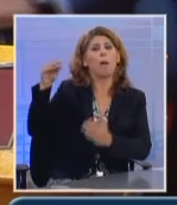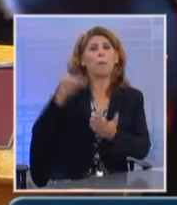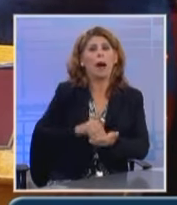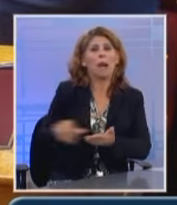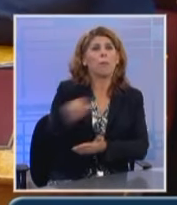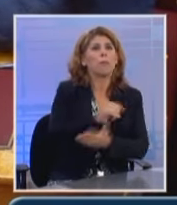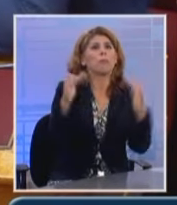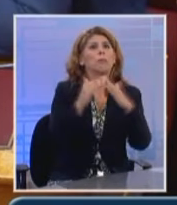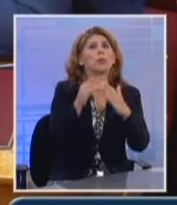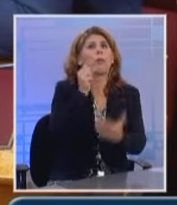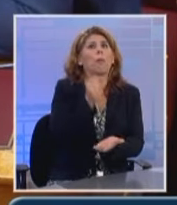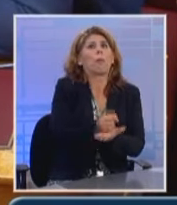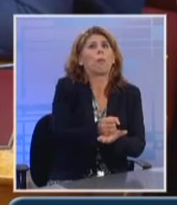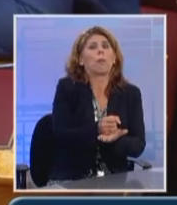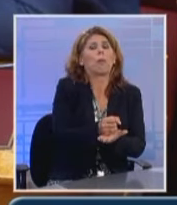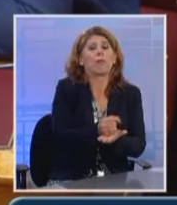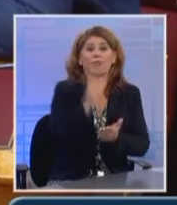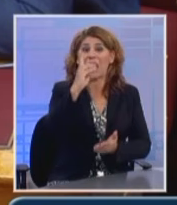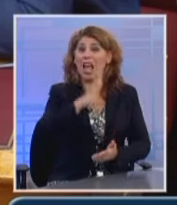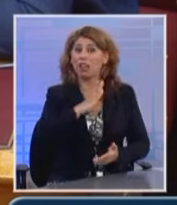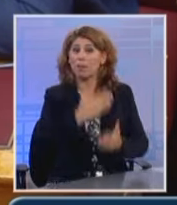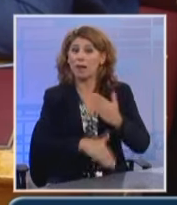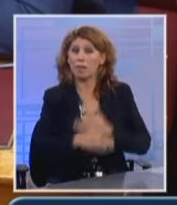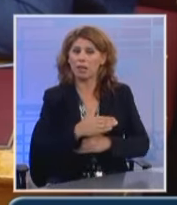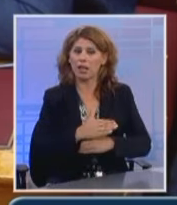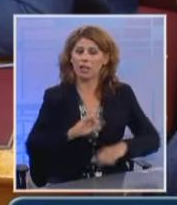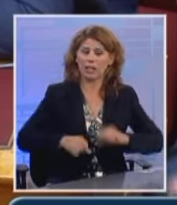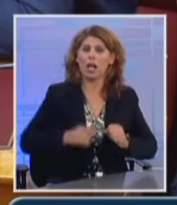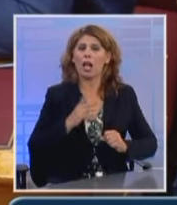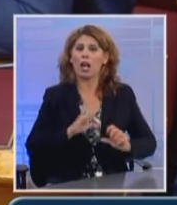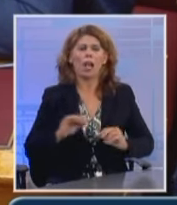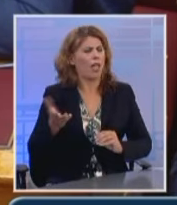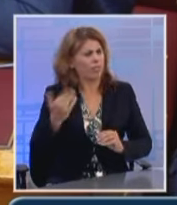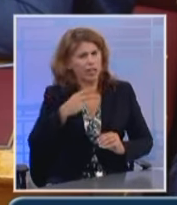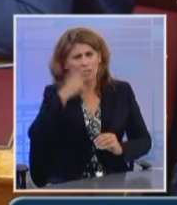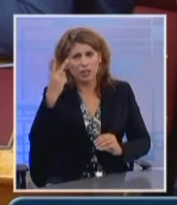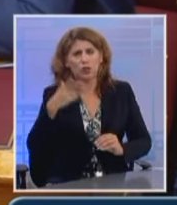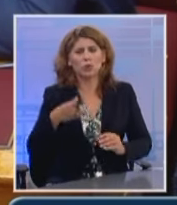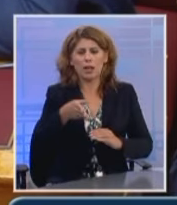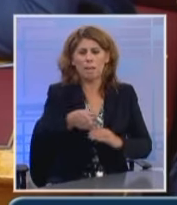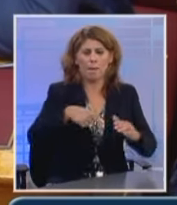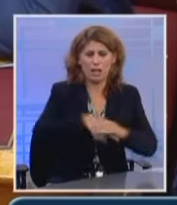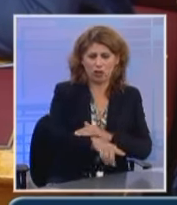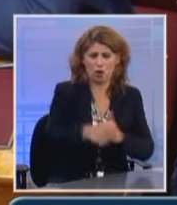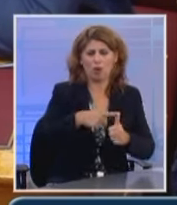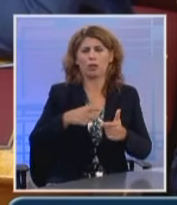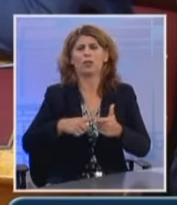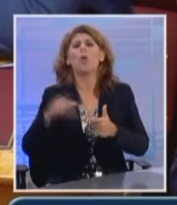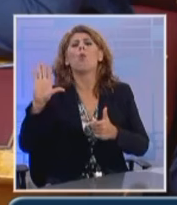Ένα άτομο με κινητική αναπηρία, κύριε βουλευτές, για να κινηθεί, γιατί δεν έχετε δυνατότητα να πάει όπως εσείς ούτε στο μετρό, ούτε στον